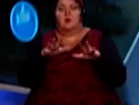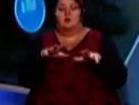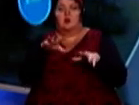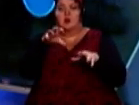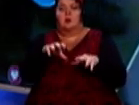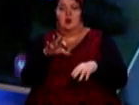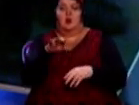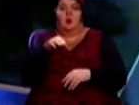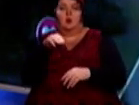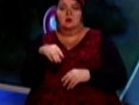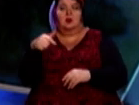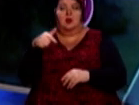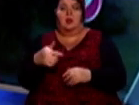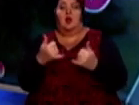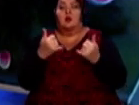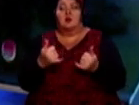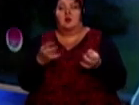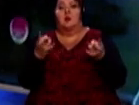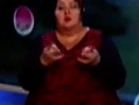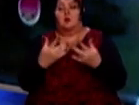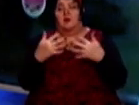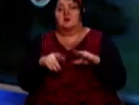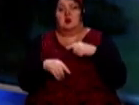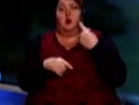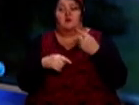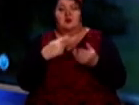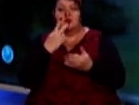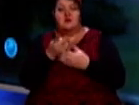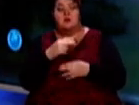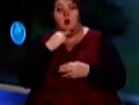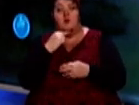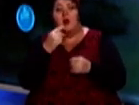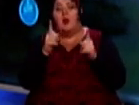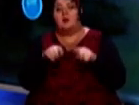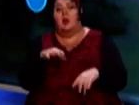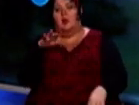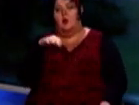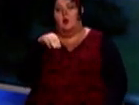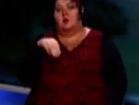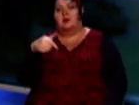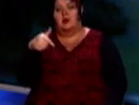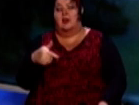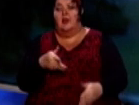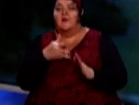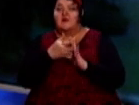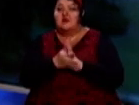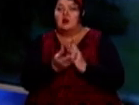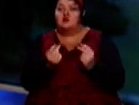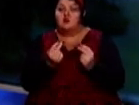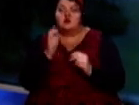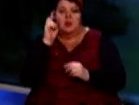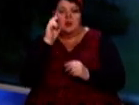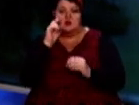територіальними громадами. То зараз би, мабуть, треба вже говорити і звертати увагу на те, як ОТГ витрачають кошти